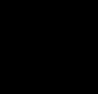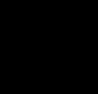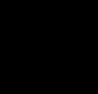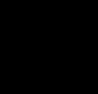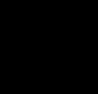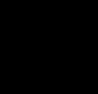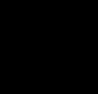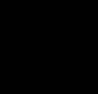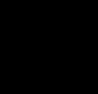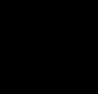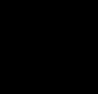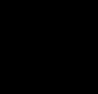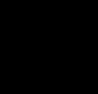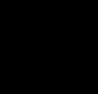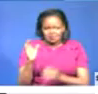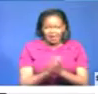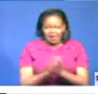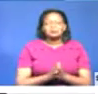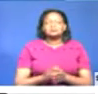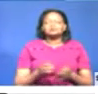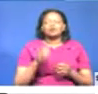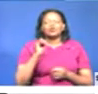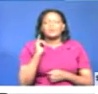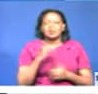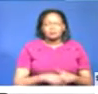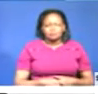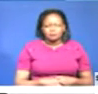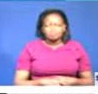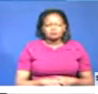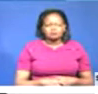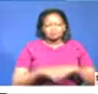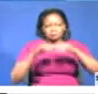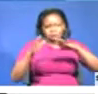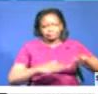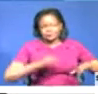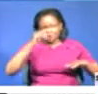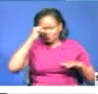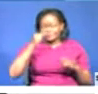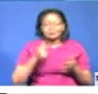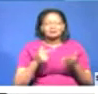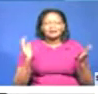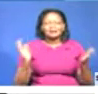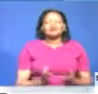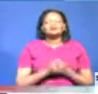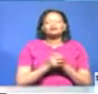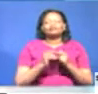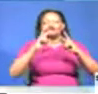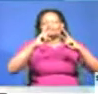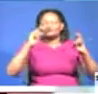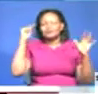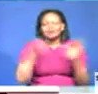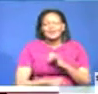YouTube na Twitter at KBC Channel 1 Korobi. Tukianza ni kwa serikali imehimizwa itekeleze utafiti wa kina kuhusiana